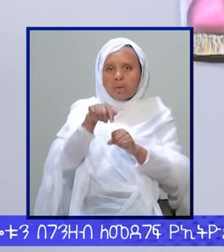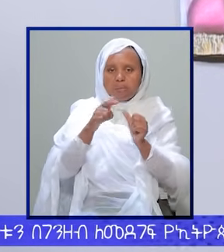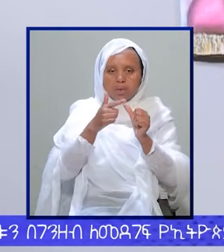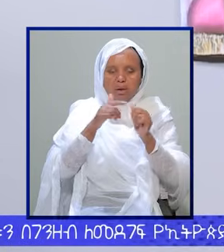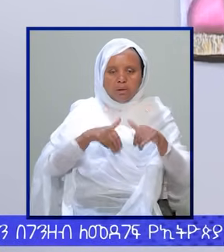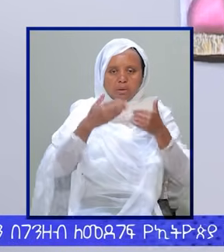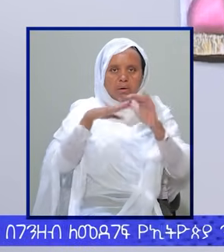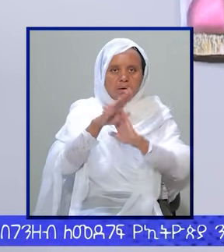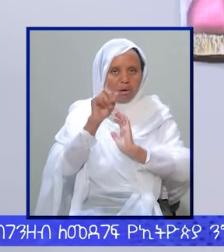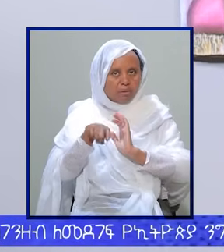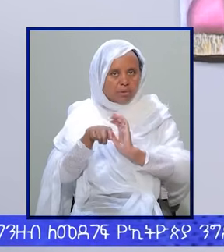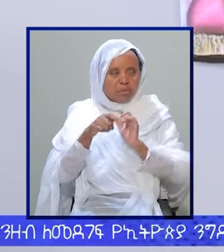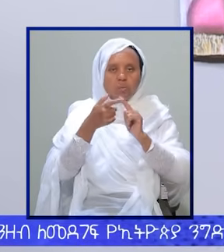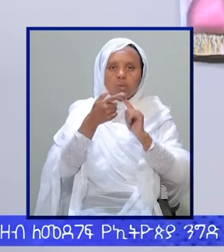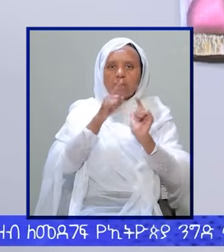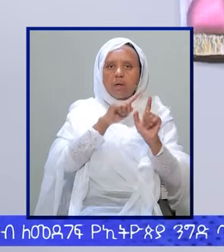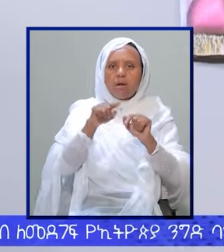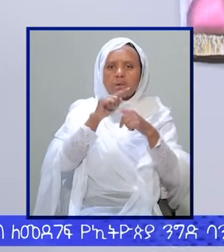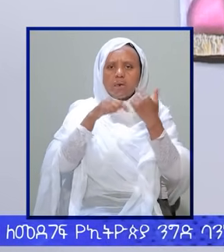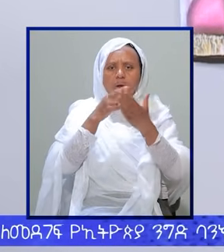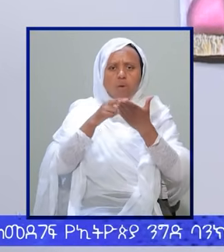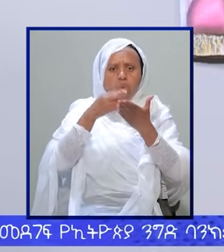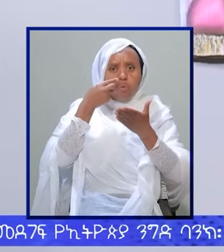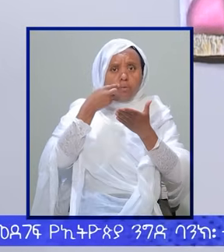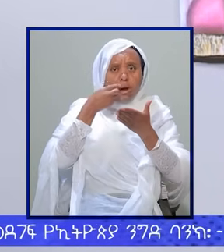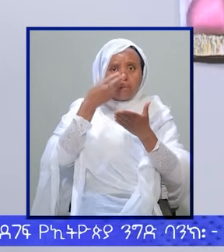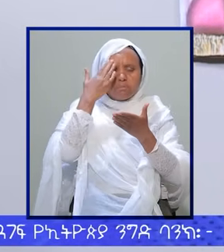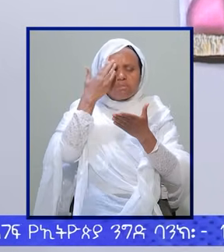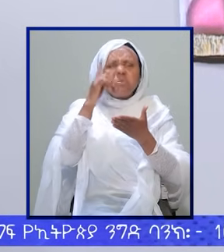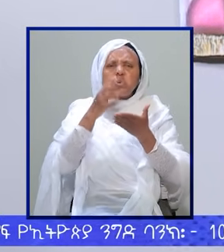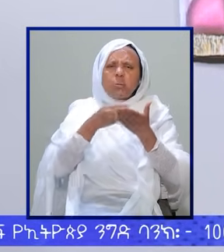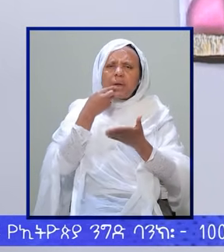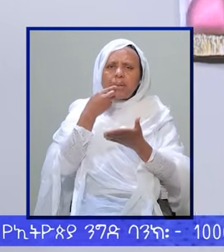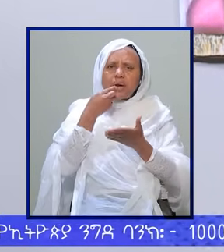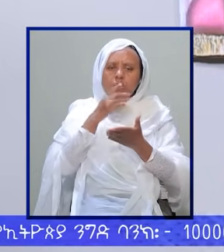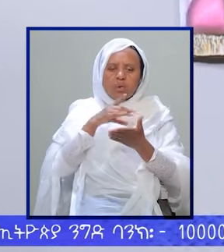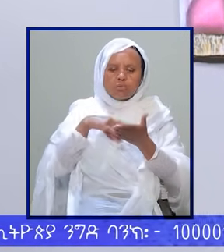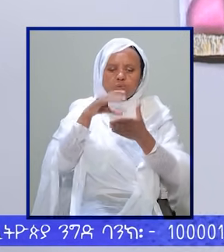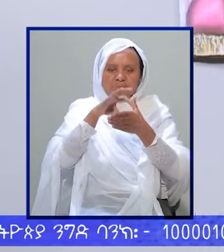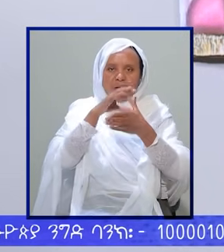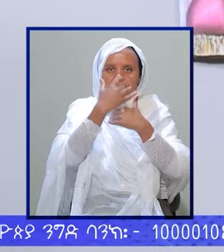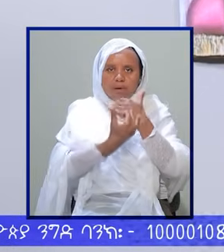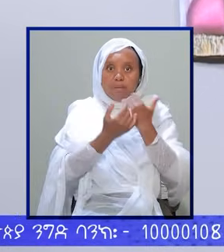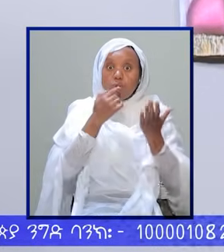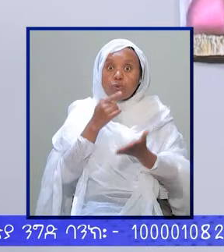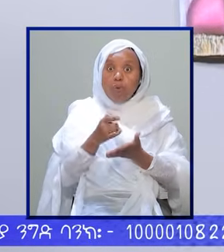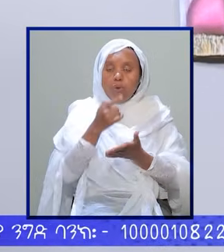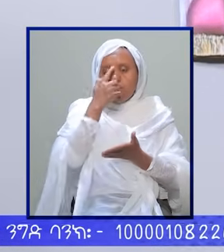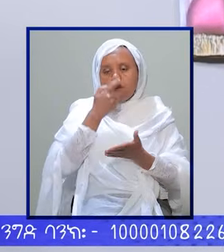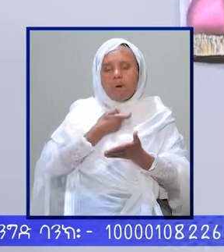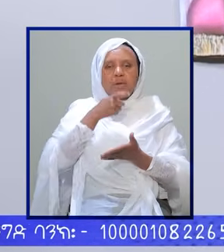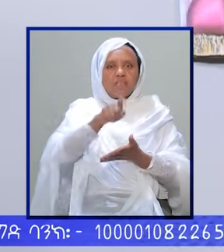አንደኛ ንስሐ መግባት አለበት። ሁለተኛ ስለ ቁርባን መማር ያስፈልገዋል። መቀበሉ ምንድን ነው? የክርስቶስን ስጋና ደም ነው ብሎ